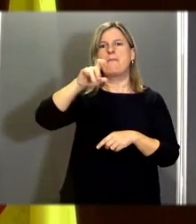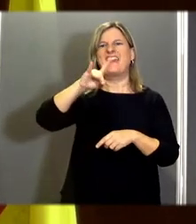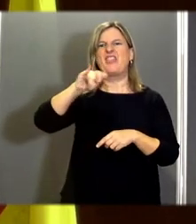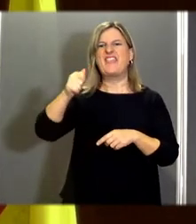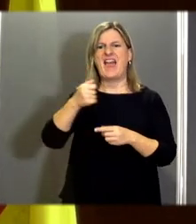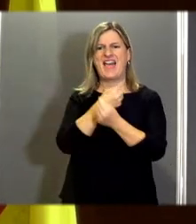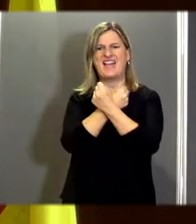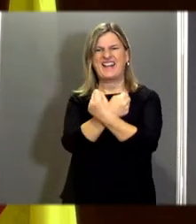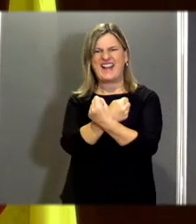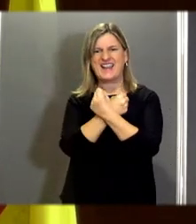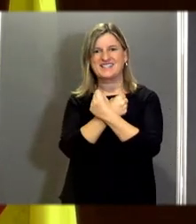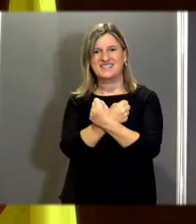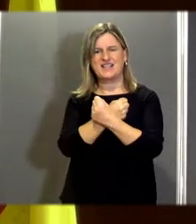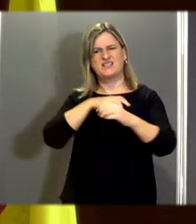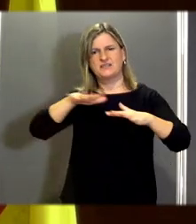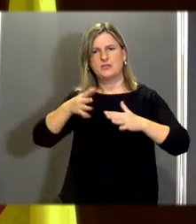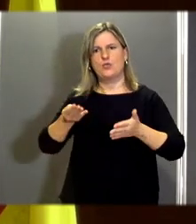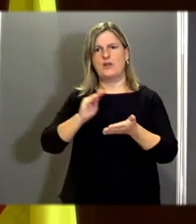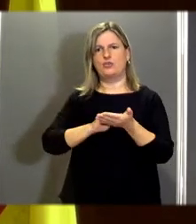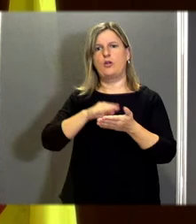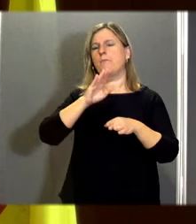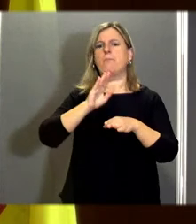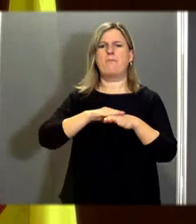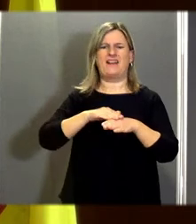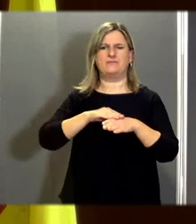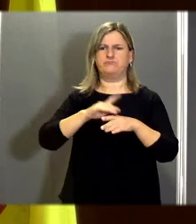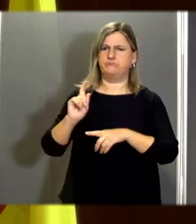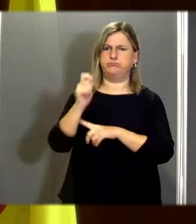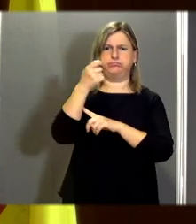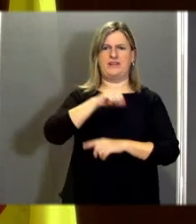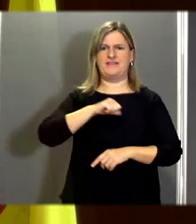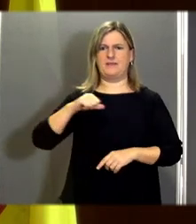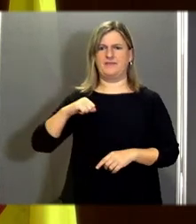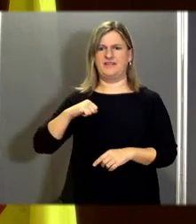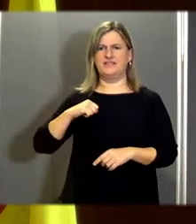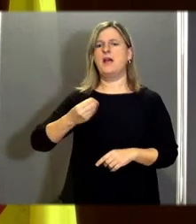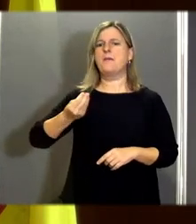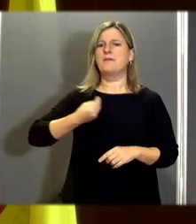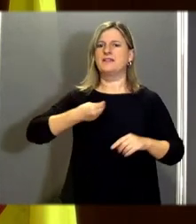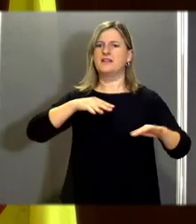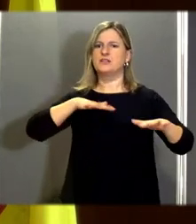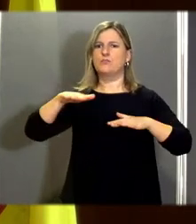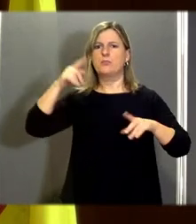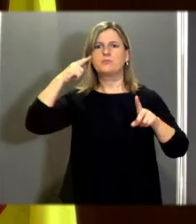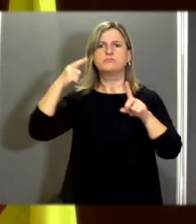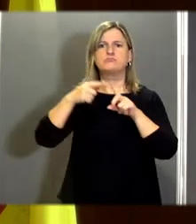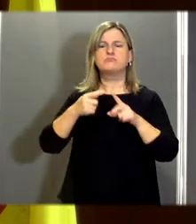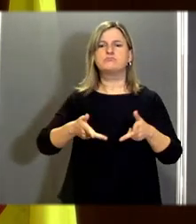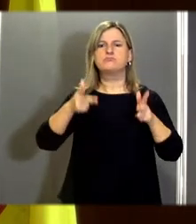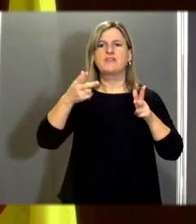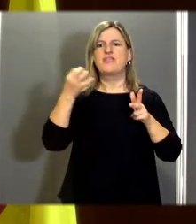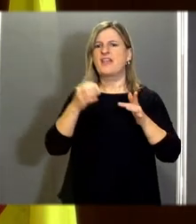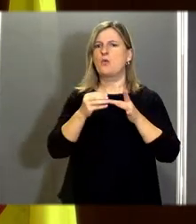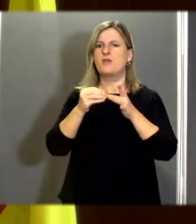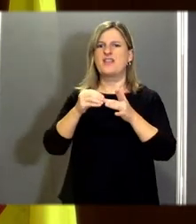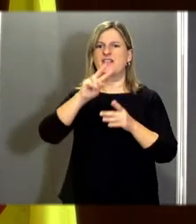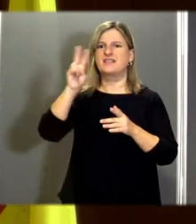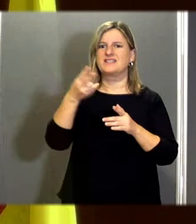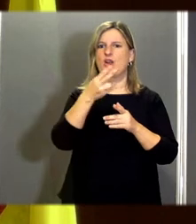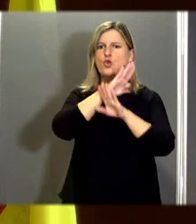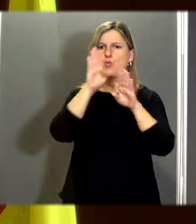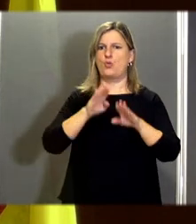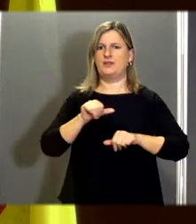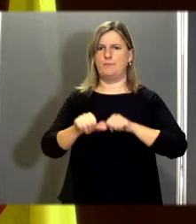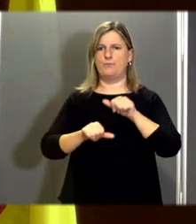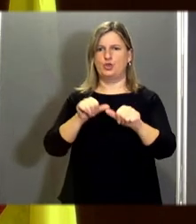fer inevitable la nostra independència. Aquest moviment d'alliberament ha de liderar aquest segon i últim procés,